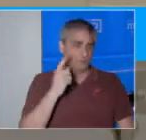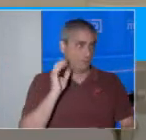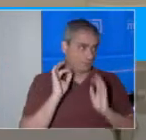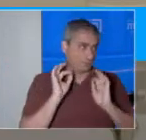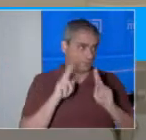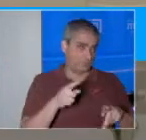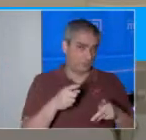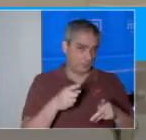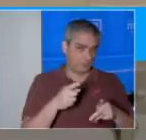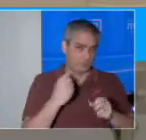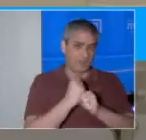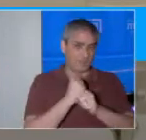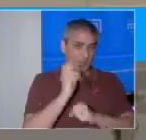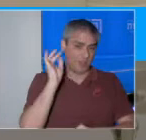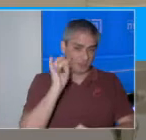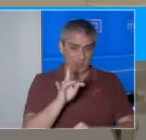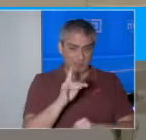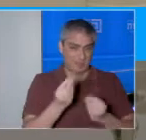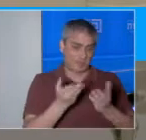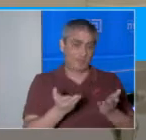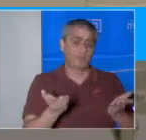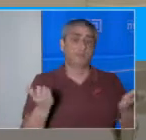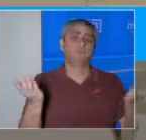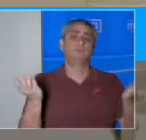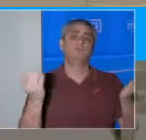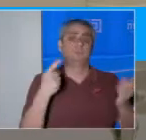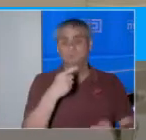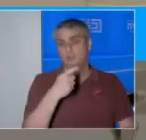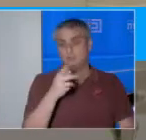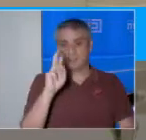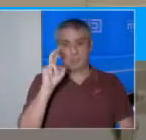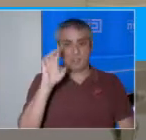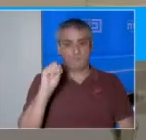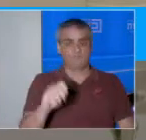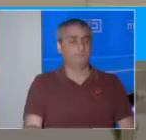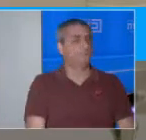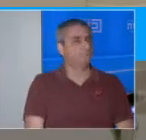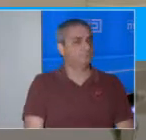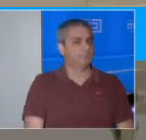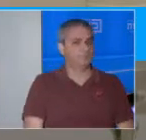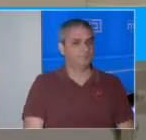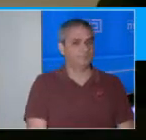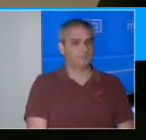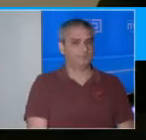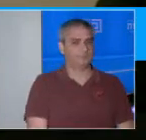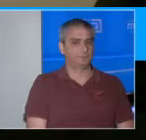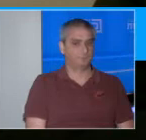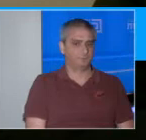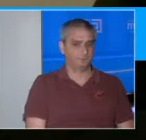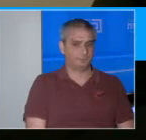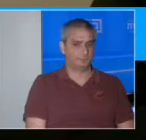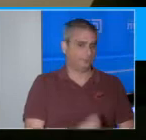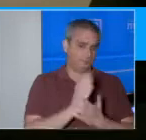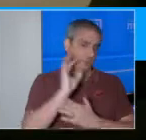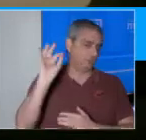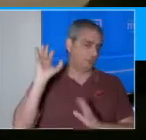למעשה, לפעול כנגד הקווים האלה, זאת רם. לא, אז תראה, חבר הכנסת כסיף, זאת החלטה